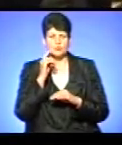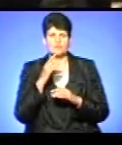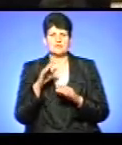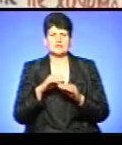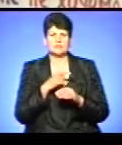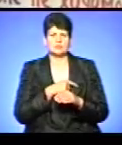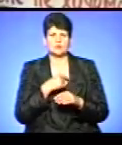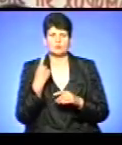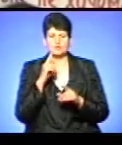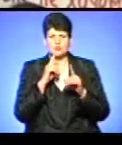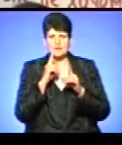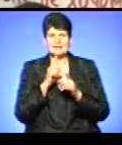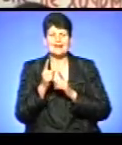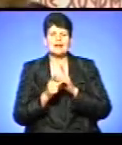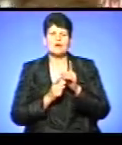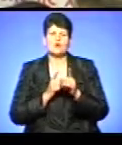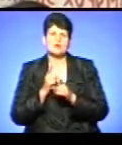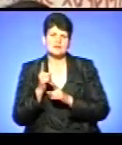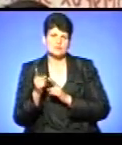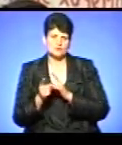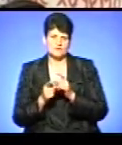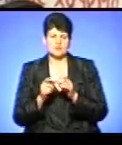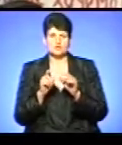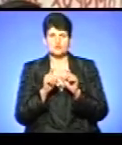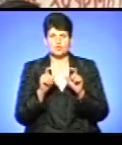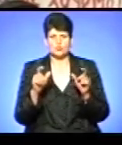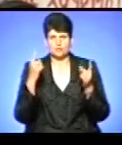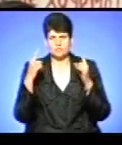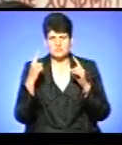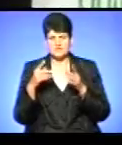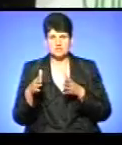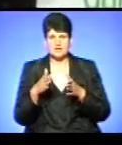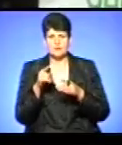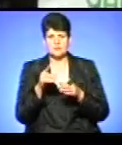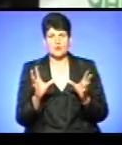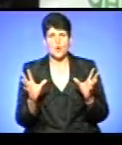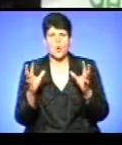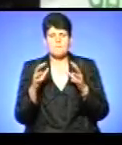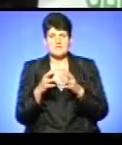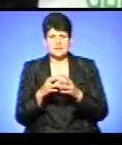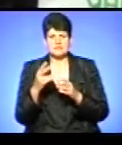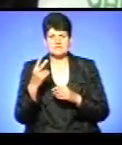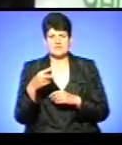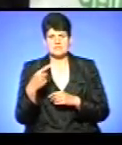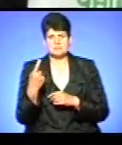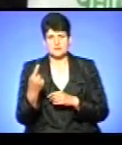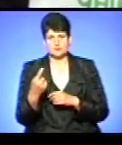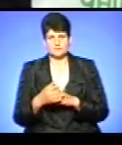ради вирішили таки реорганізувати експериментальну школу мистецтв шляхом її об'єднання із